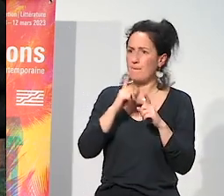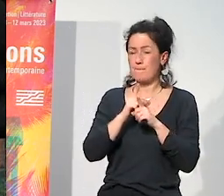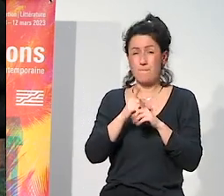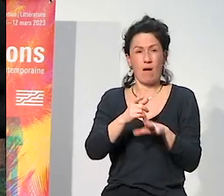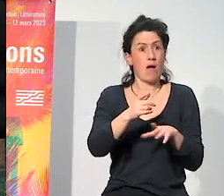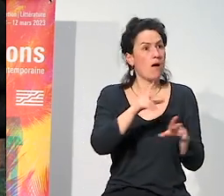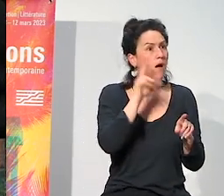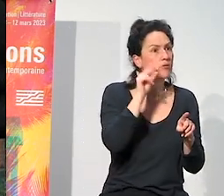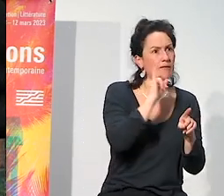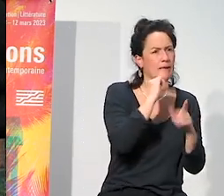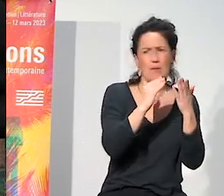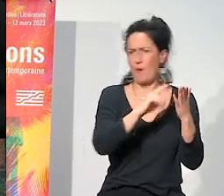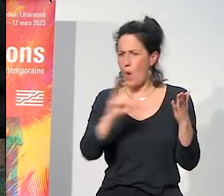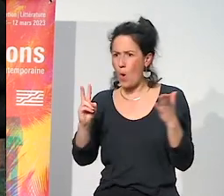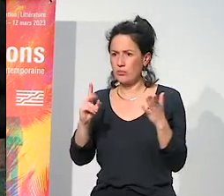De quelle façon